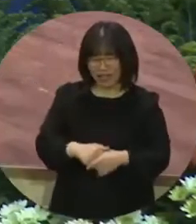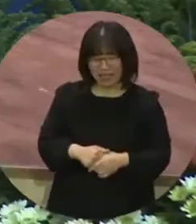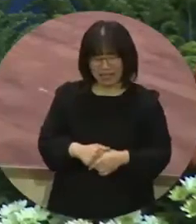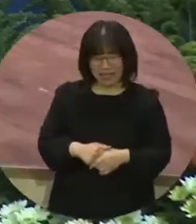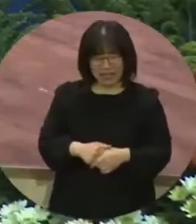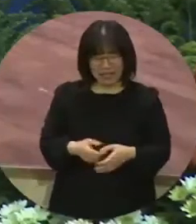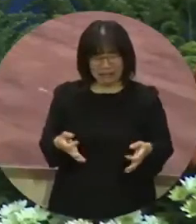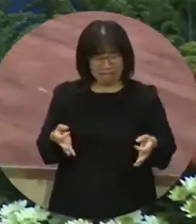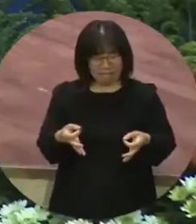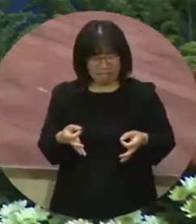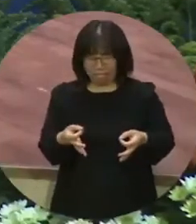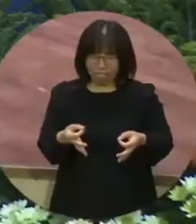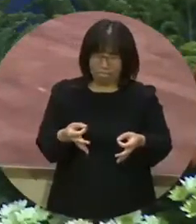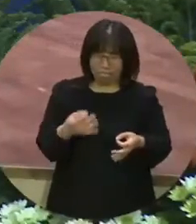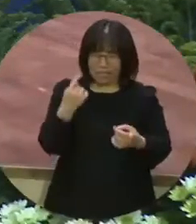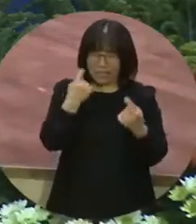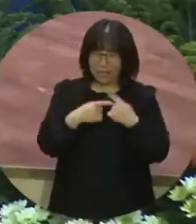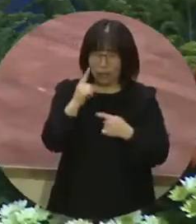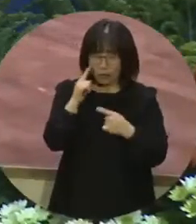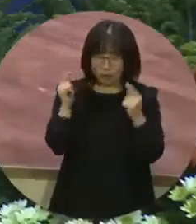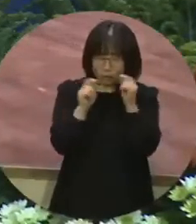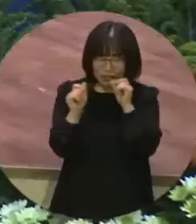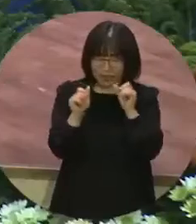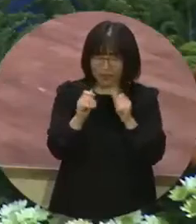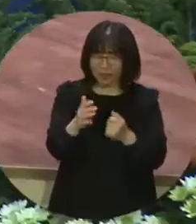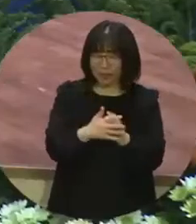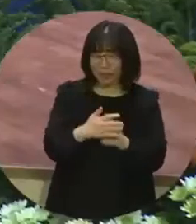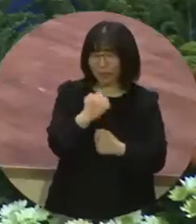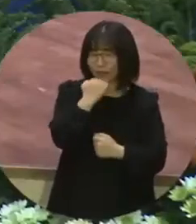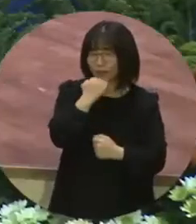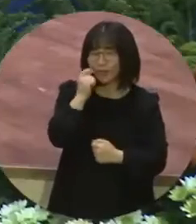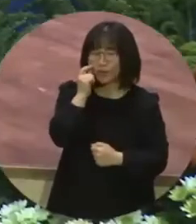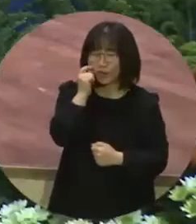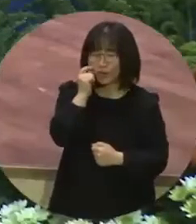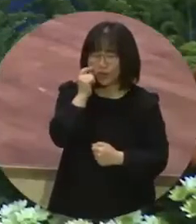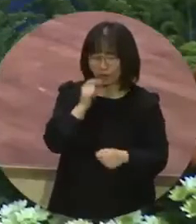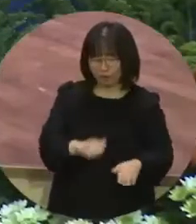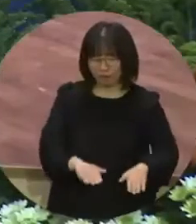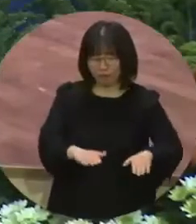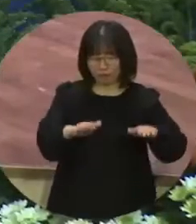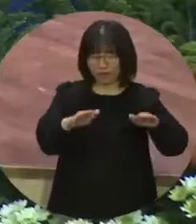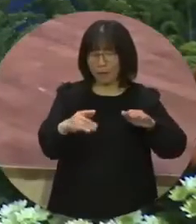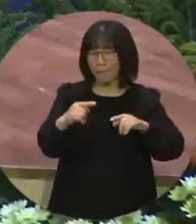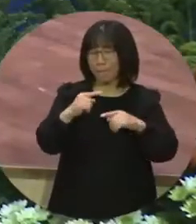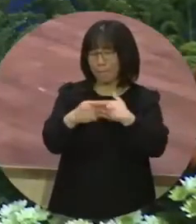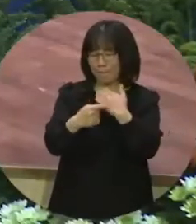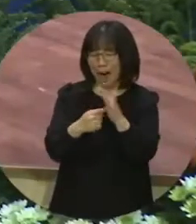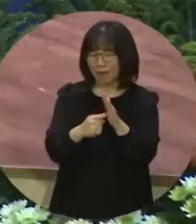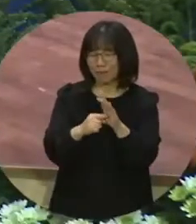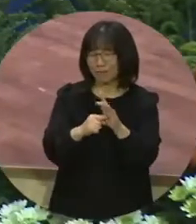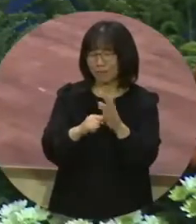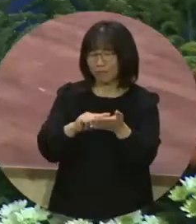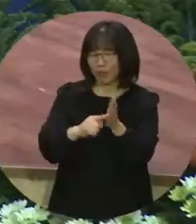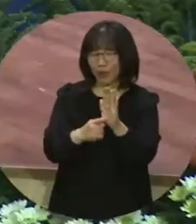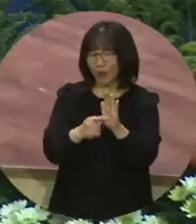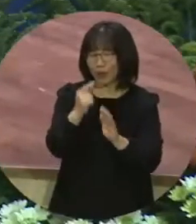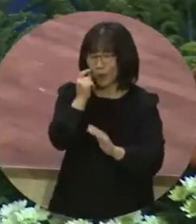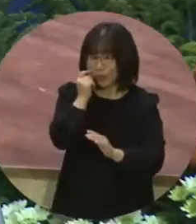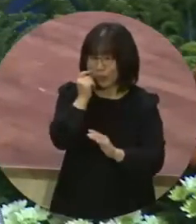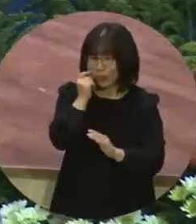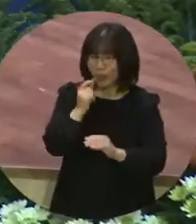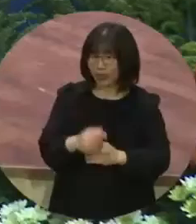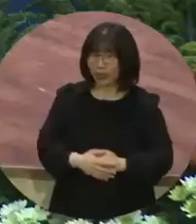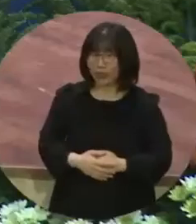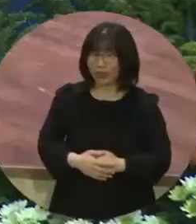눈치 저 눈치 이 상처 저 상처 이래가지고 마음대로 웃지도 못하고 표현을 잘 못해요. 이상하지요.